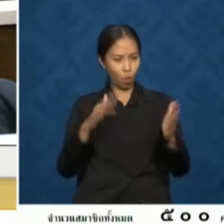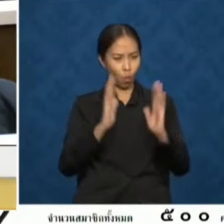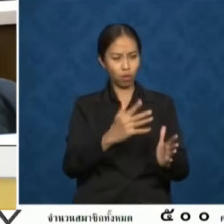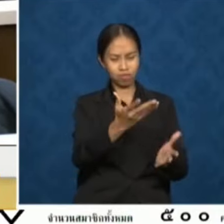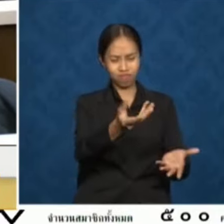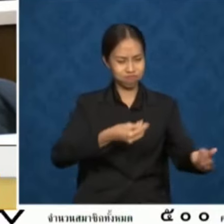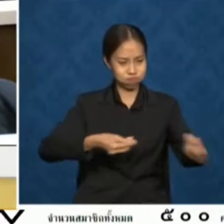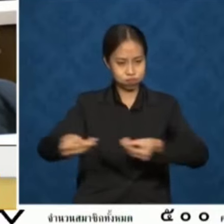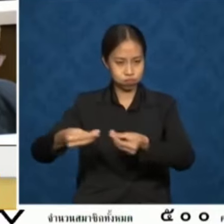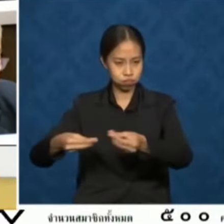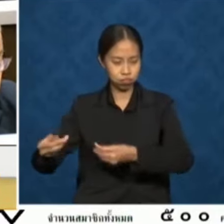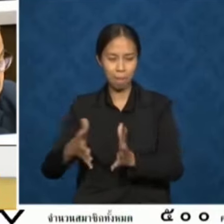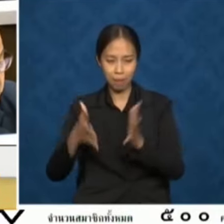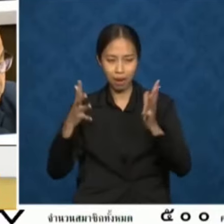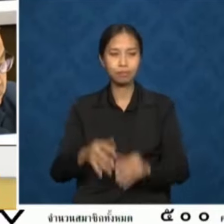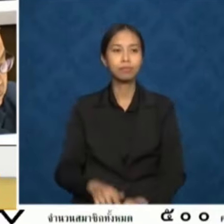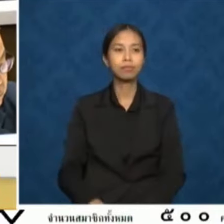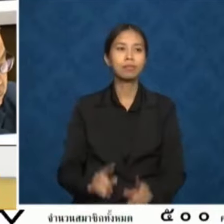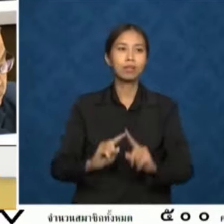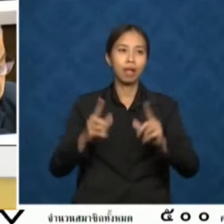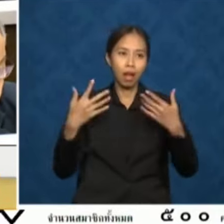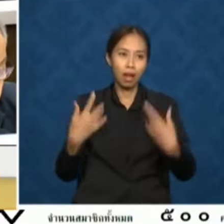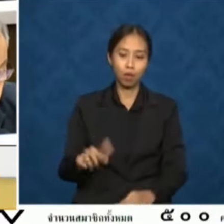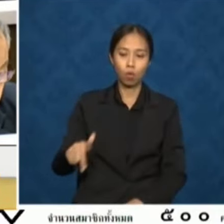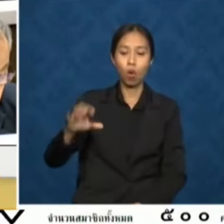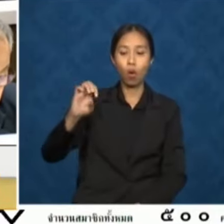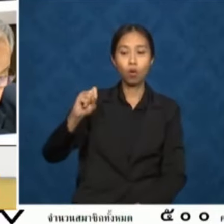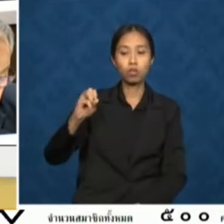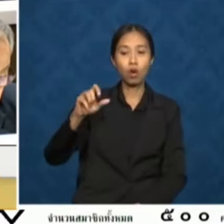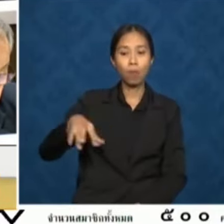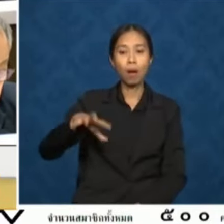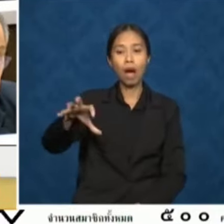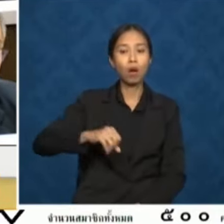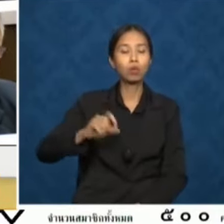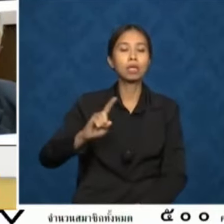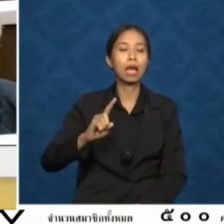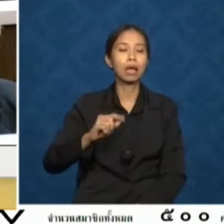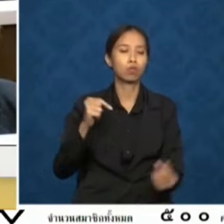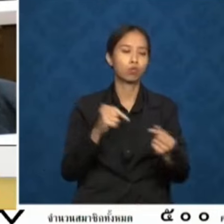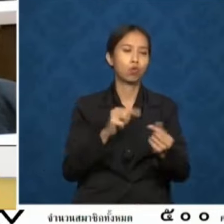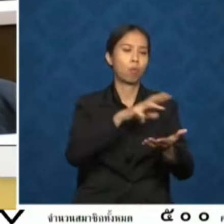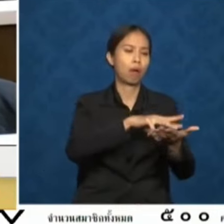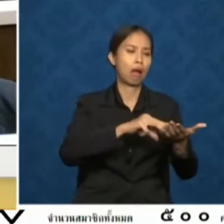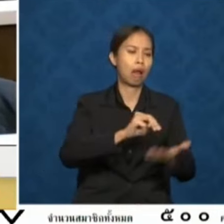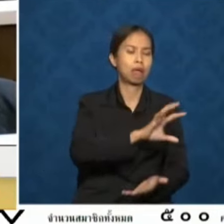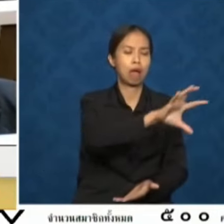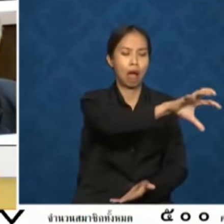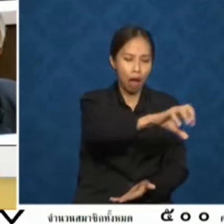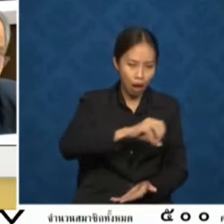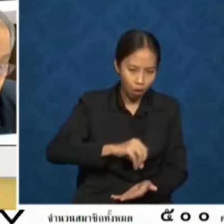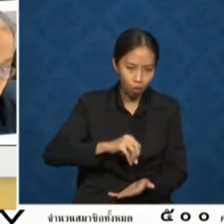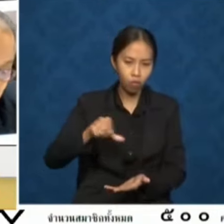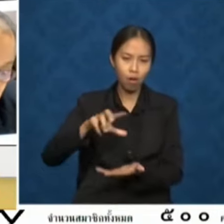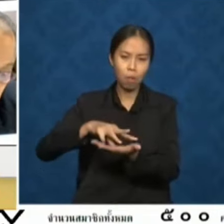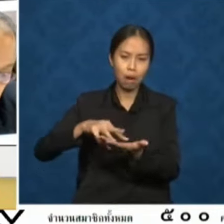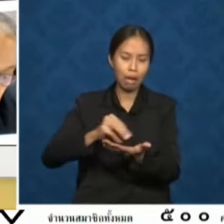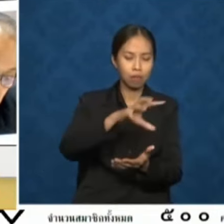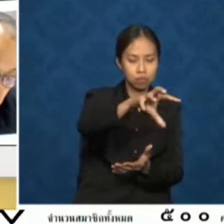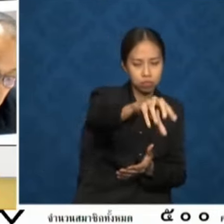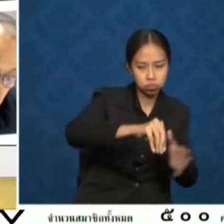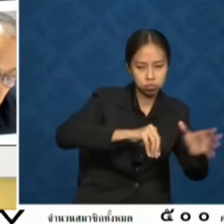ลแล้วข้อสอบนี่ก็ไม่ได้คิดกันเองครับไปออกจากราชมงคลบ้างไปออกจากมหาลัยต่